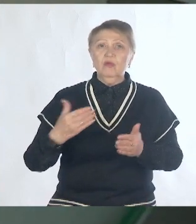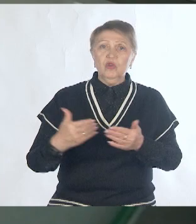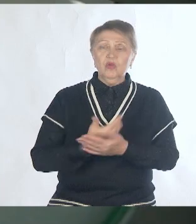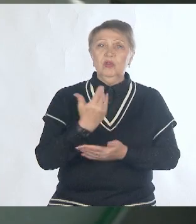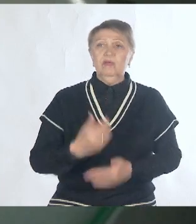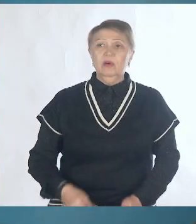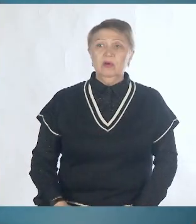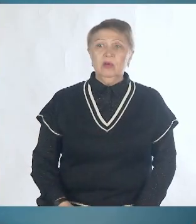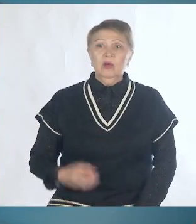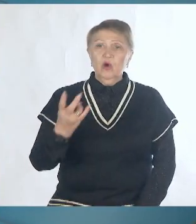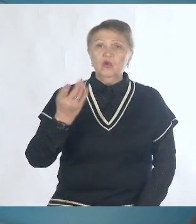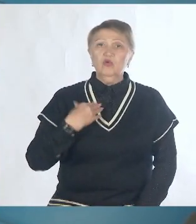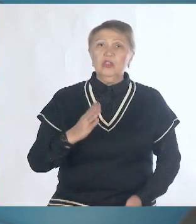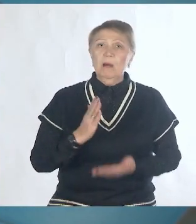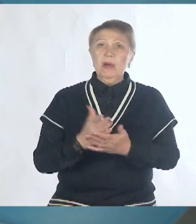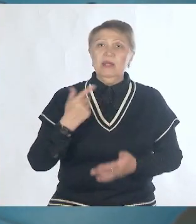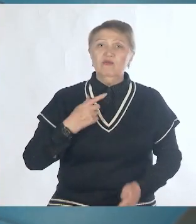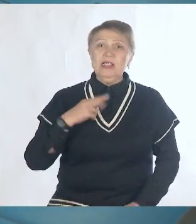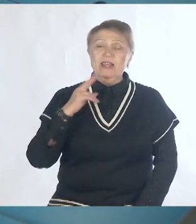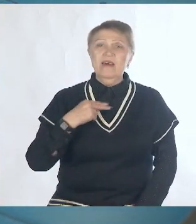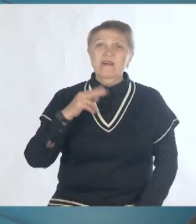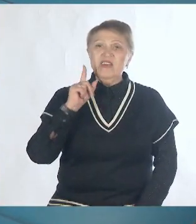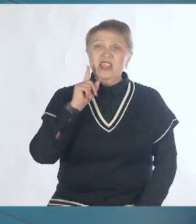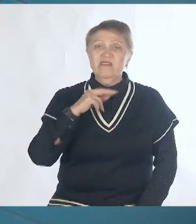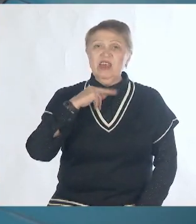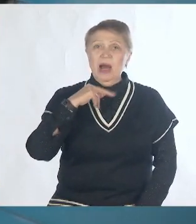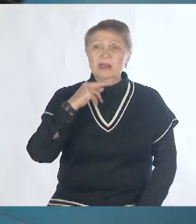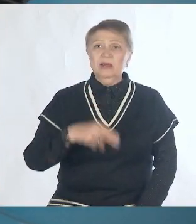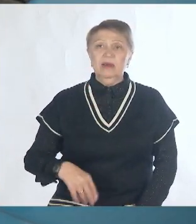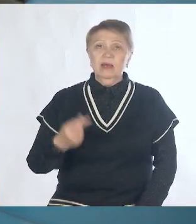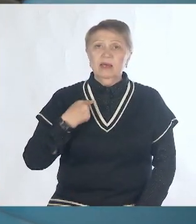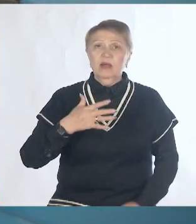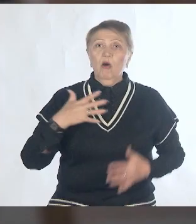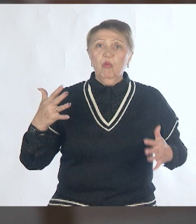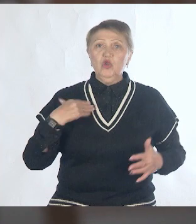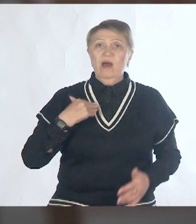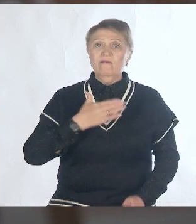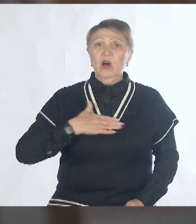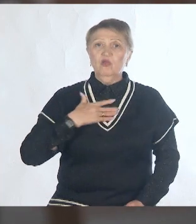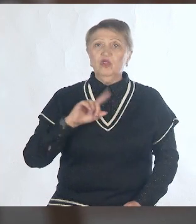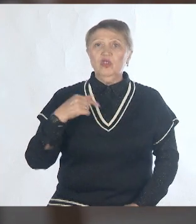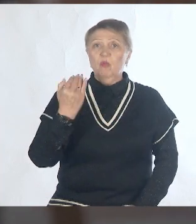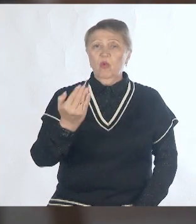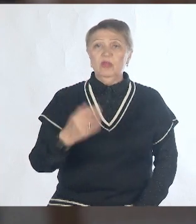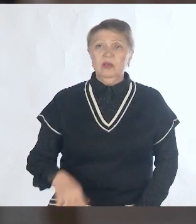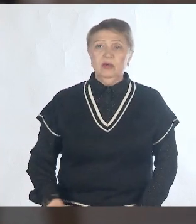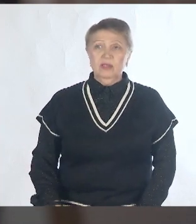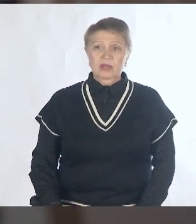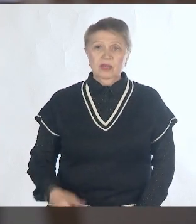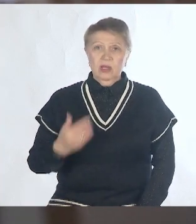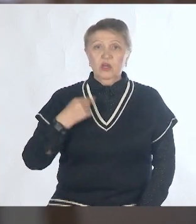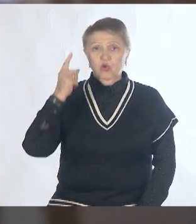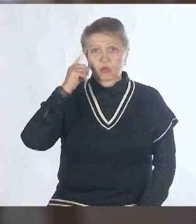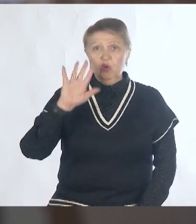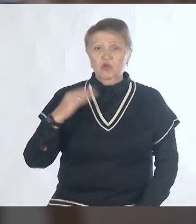быть очень внимательно я за него волнуюсь наверно почему но я думаю да мы выйдем